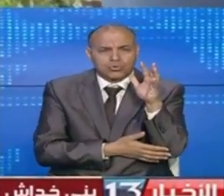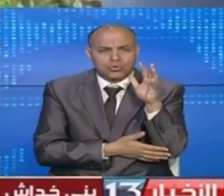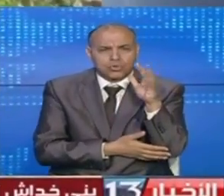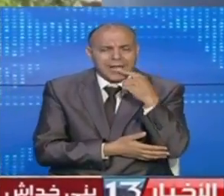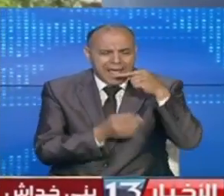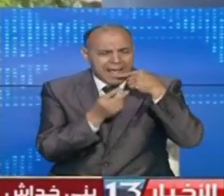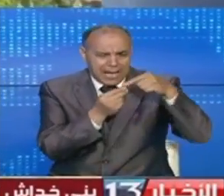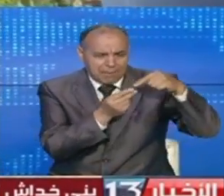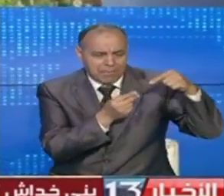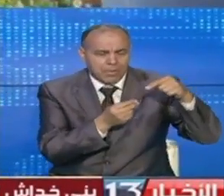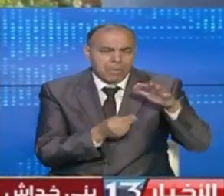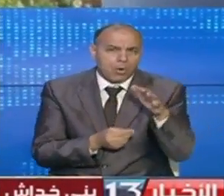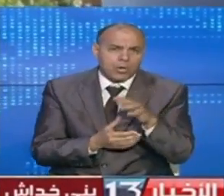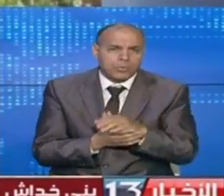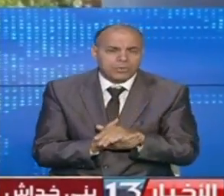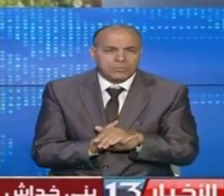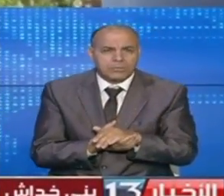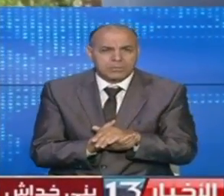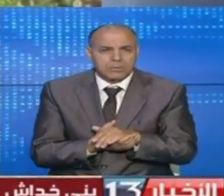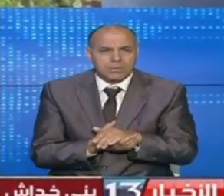عنبه، ما يقارب معناها